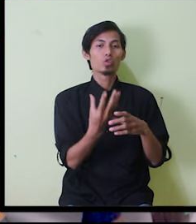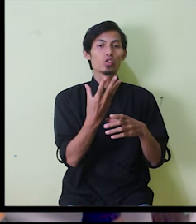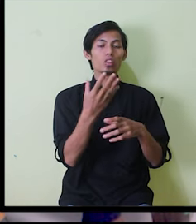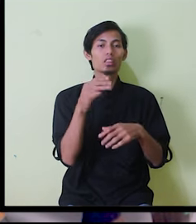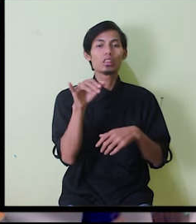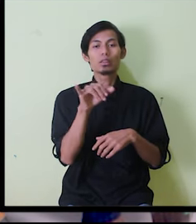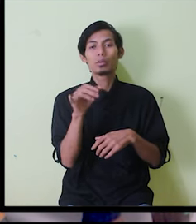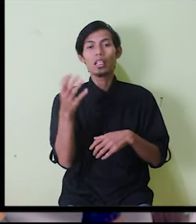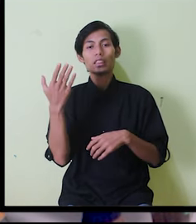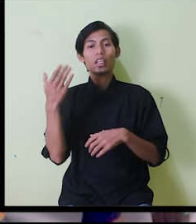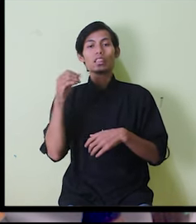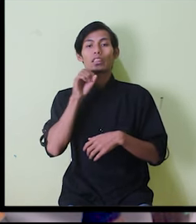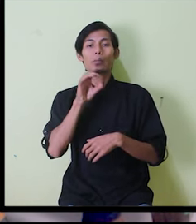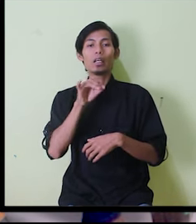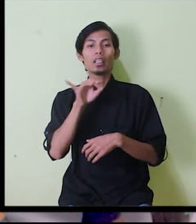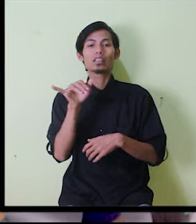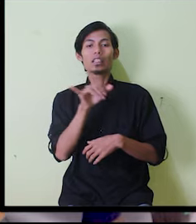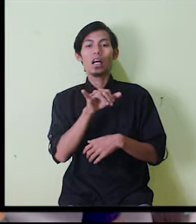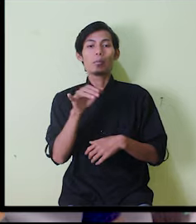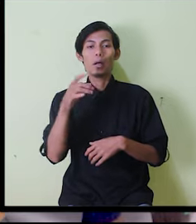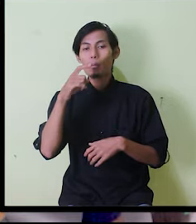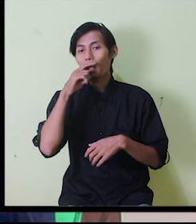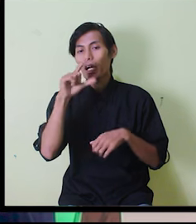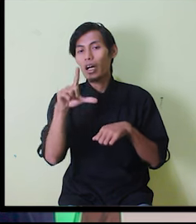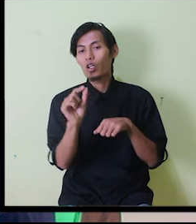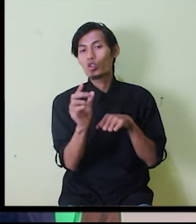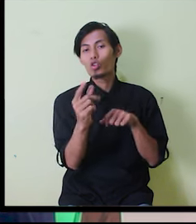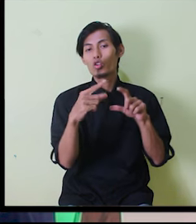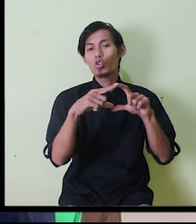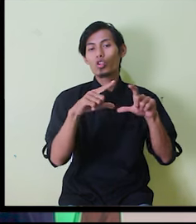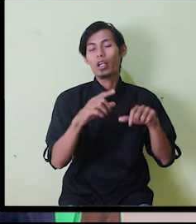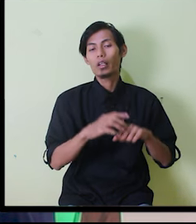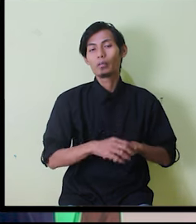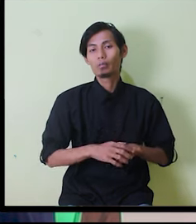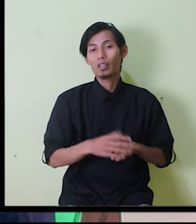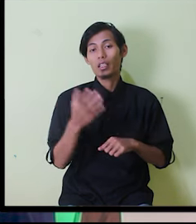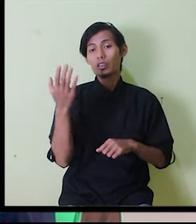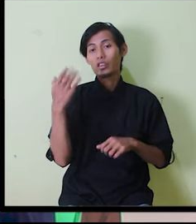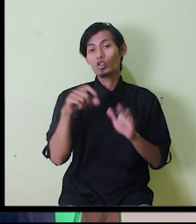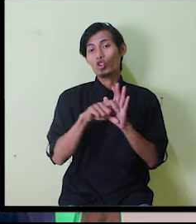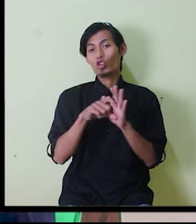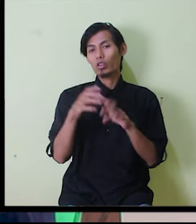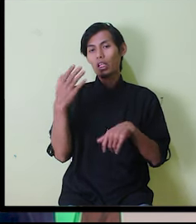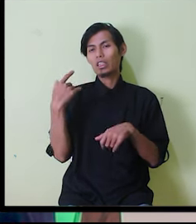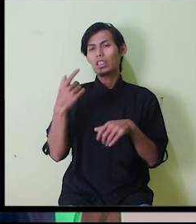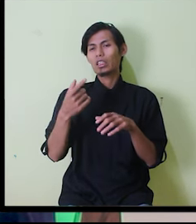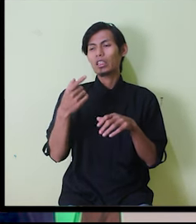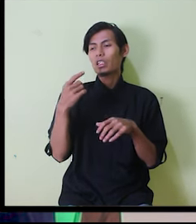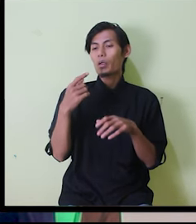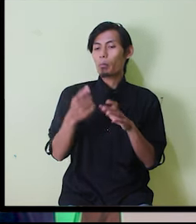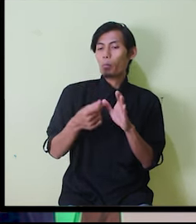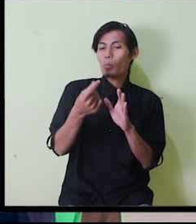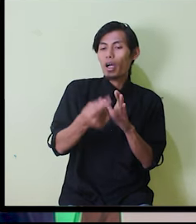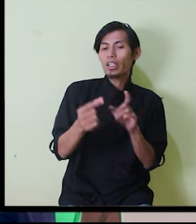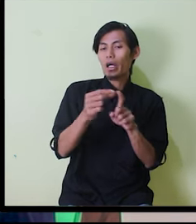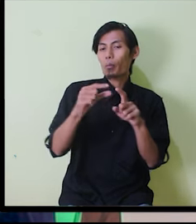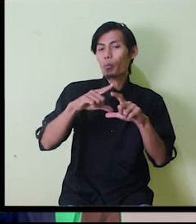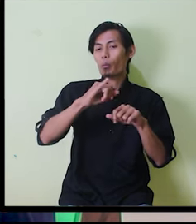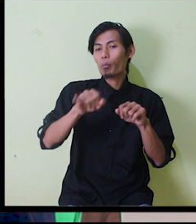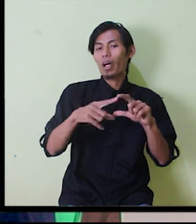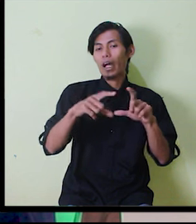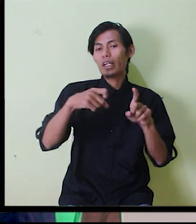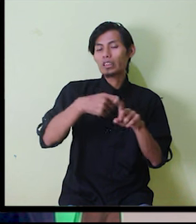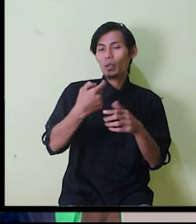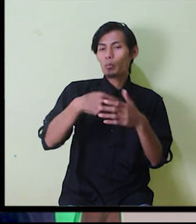bisa timbul seperti yang disampaikan sama Pak lura nanti bahwa itu loh kalau misalkan mau bayar pajak atau PBB lewat KDK I Nah